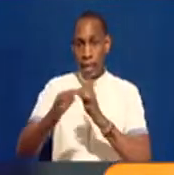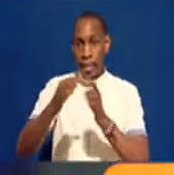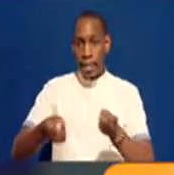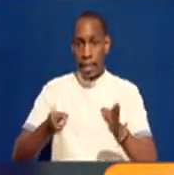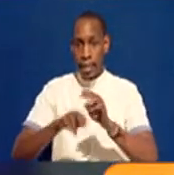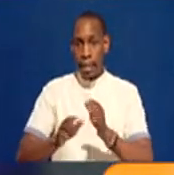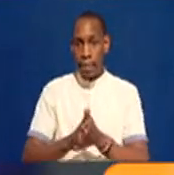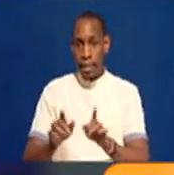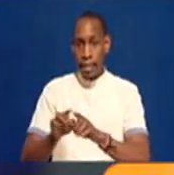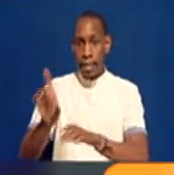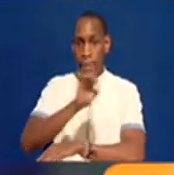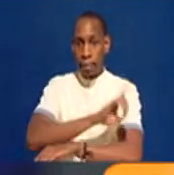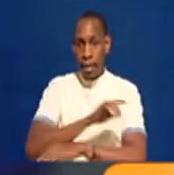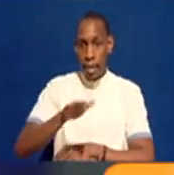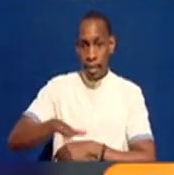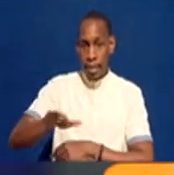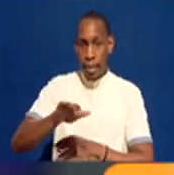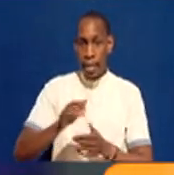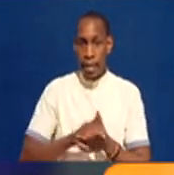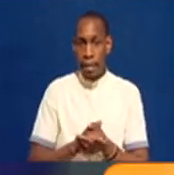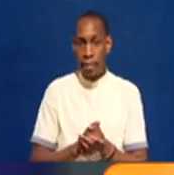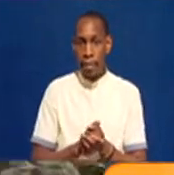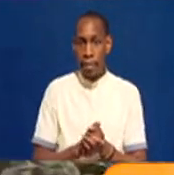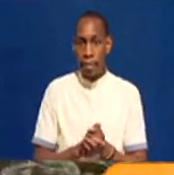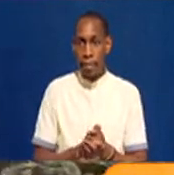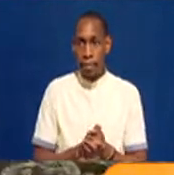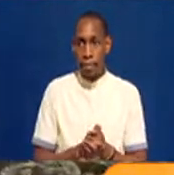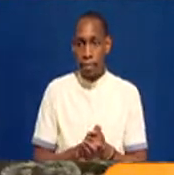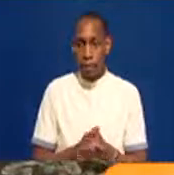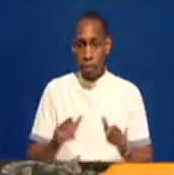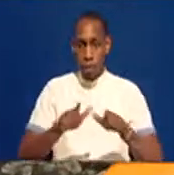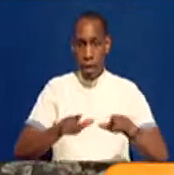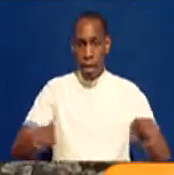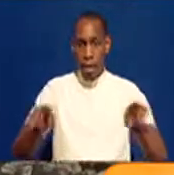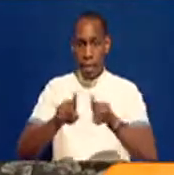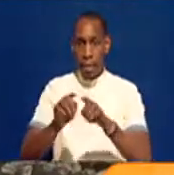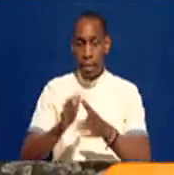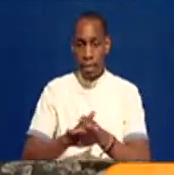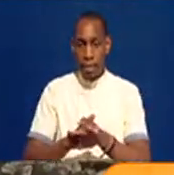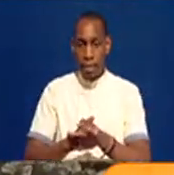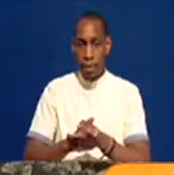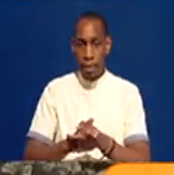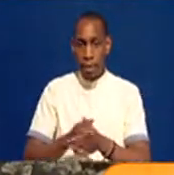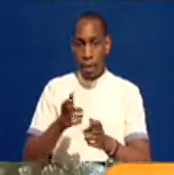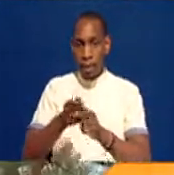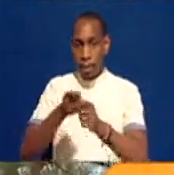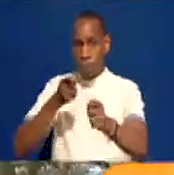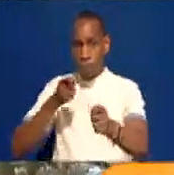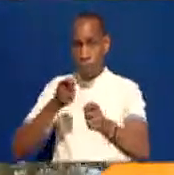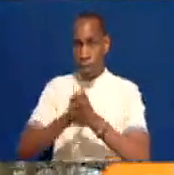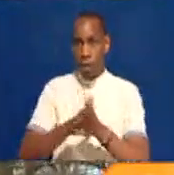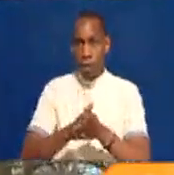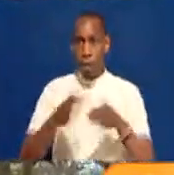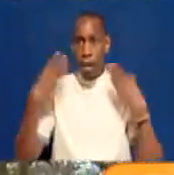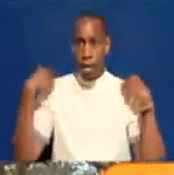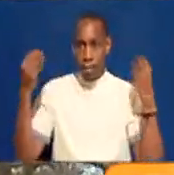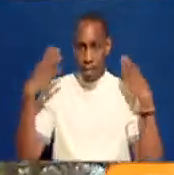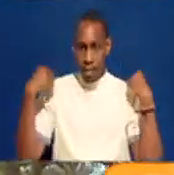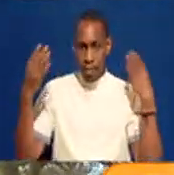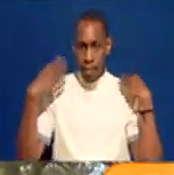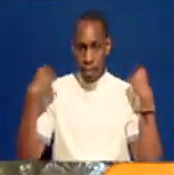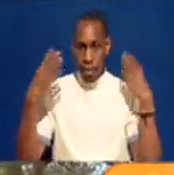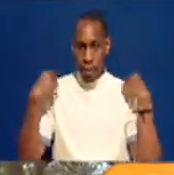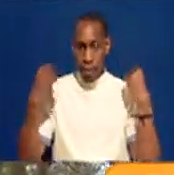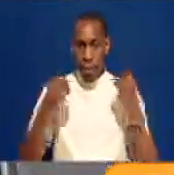yalijiri siku alipokuwa katika eneo la Amodam Quinia, uwanja ambao waraibu wa ulengaji shabaha hufanya mazoezi ya